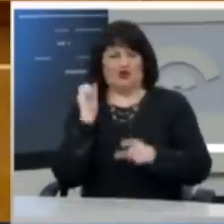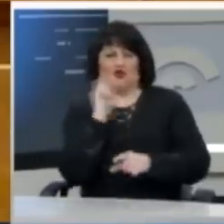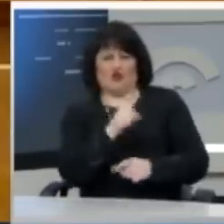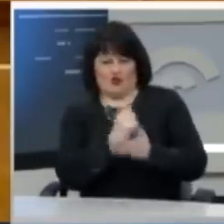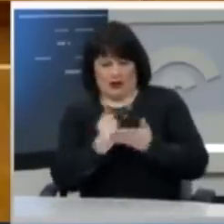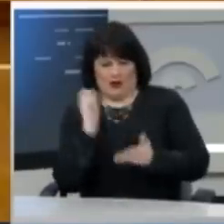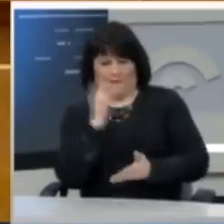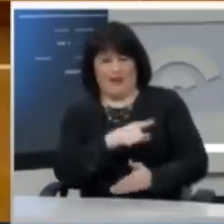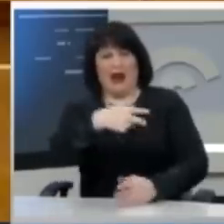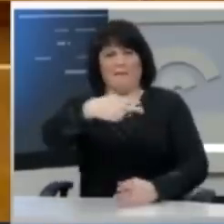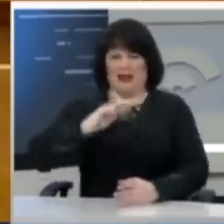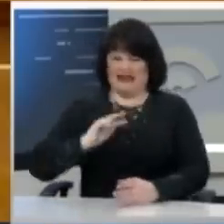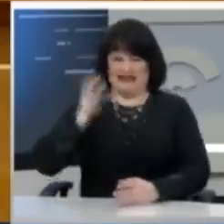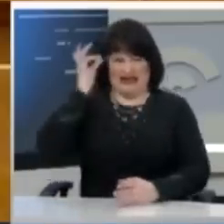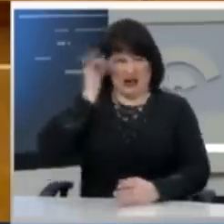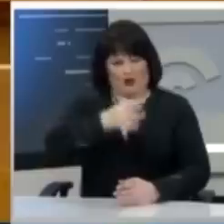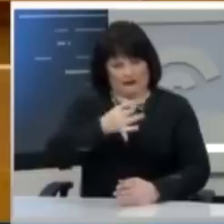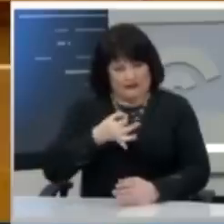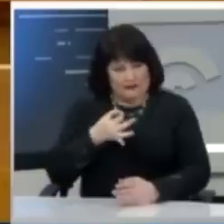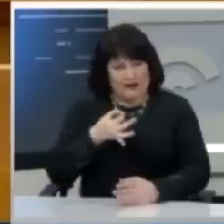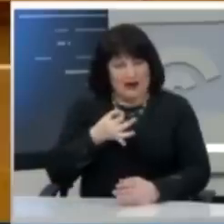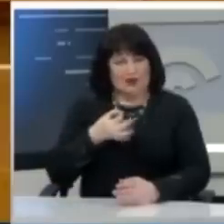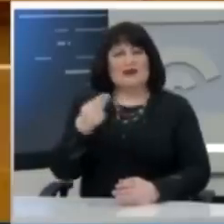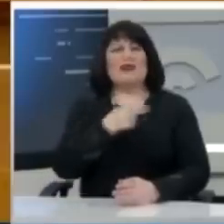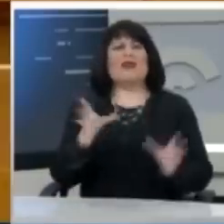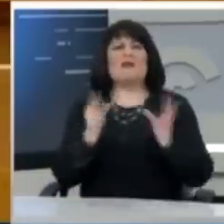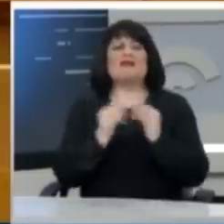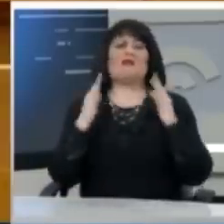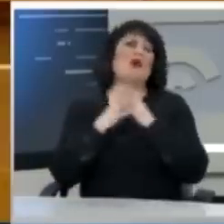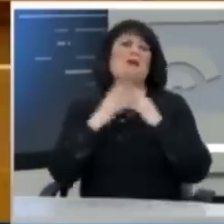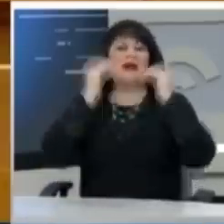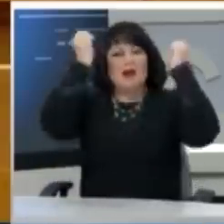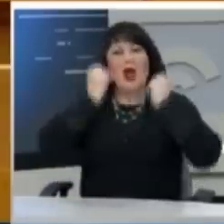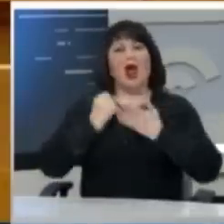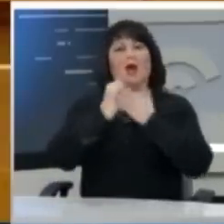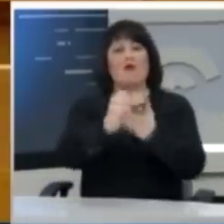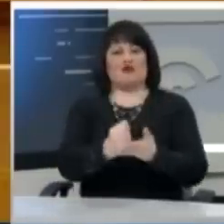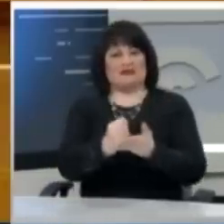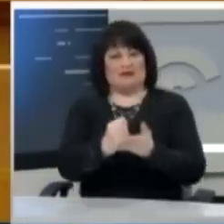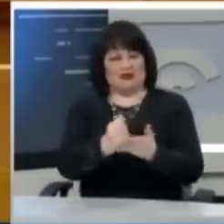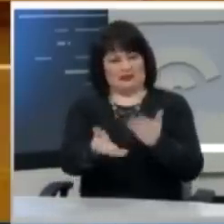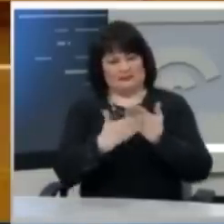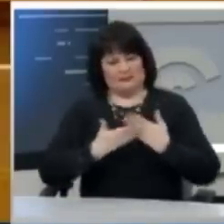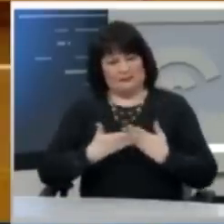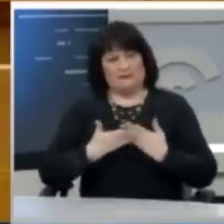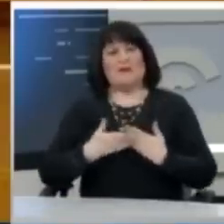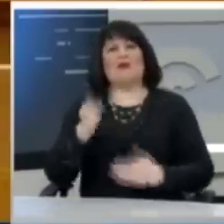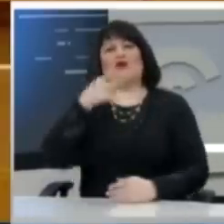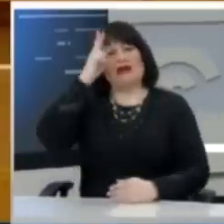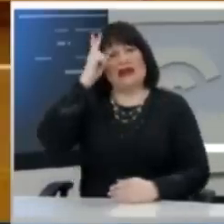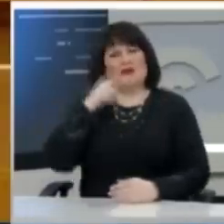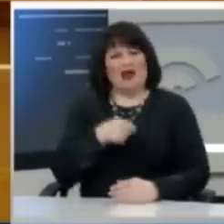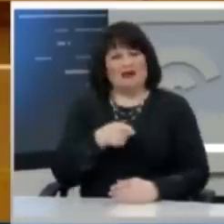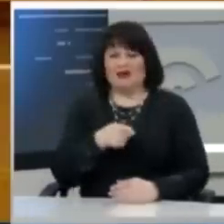στην Κομισιόν ότι το ζήτημα της διεκδίκησης των πολεμικών αποζημιώσεων και επανορθώσεων από τη Γερμανία